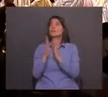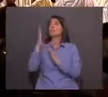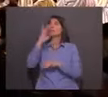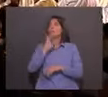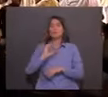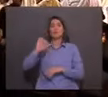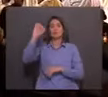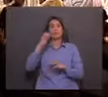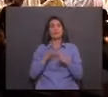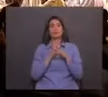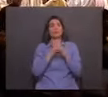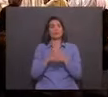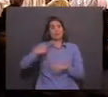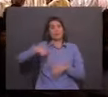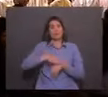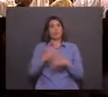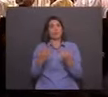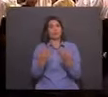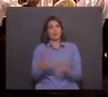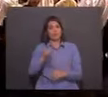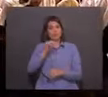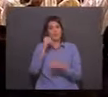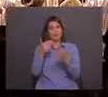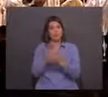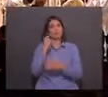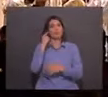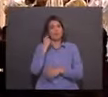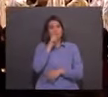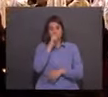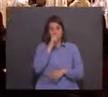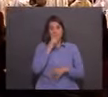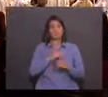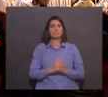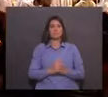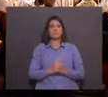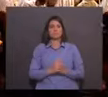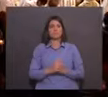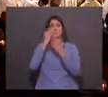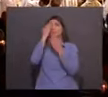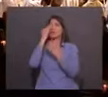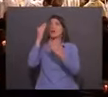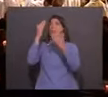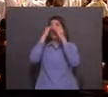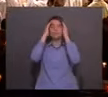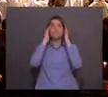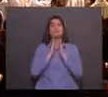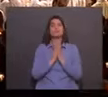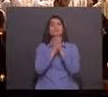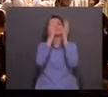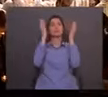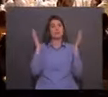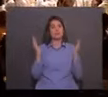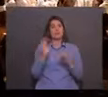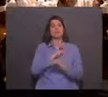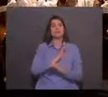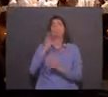per noi peccatori, agora e na hora da nostra morte. Amen. Ave Maria, piena di grazia, il